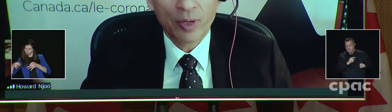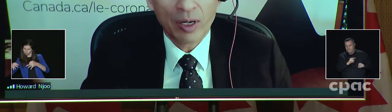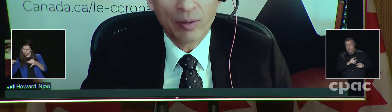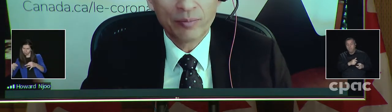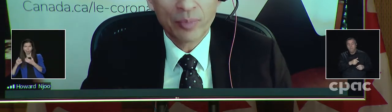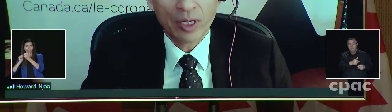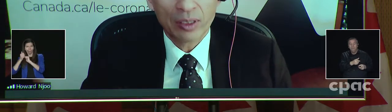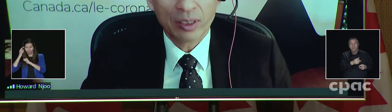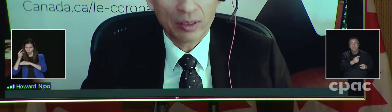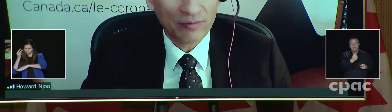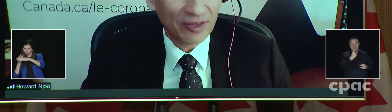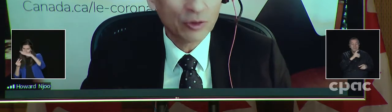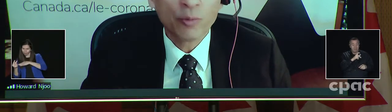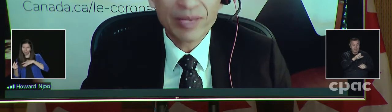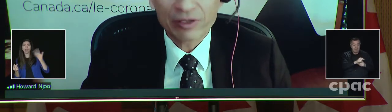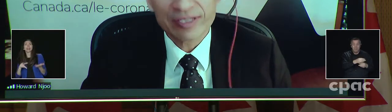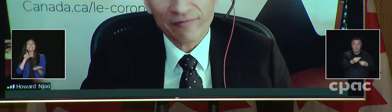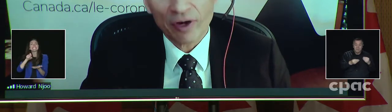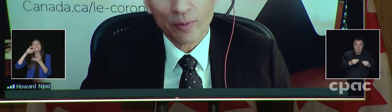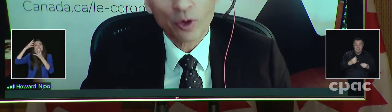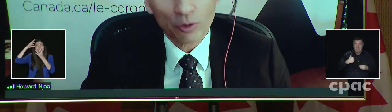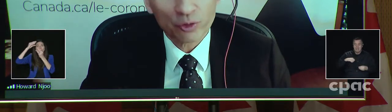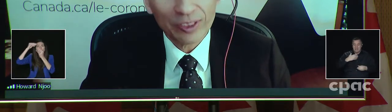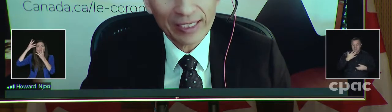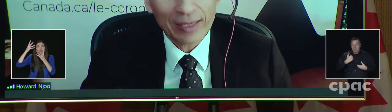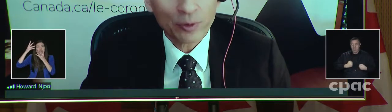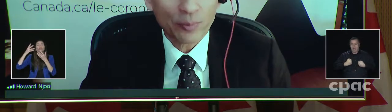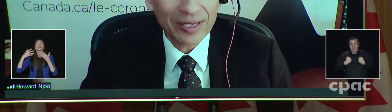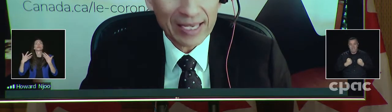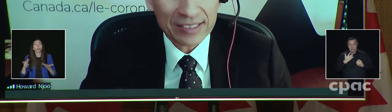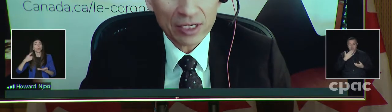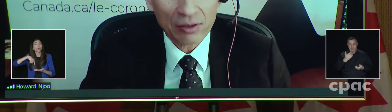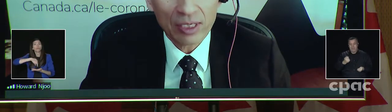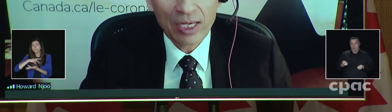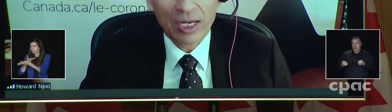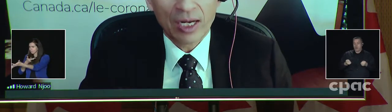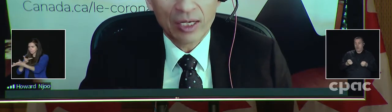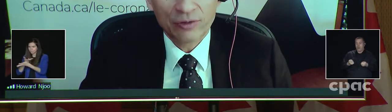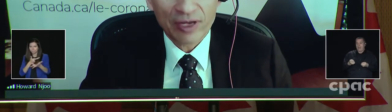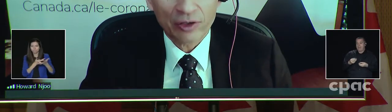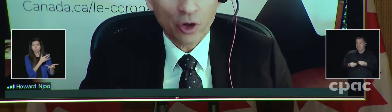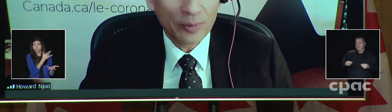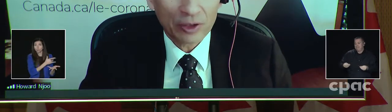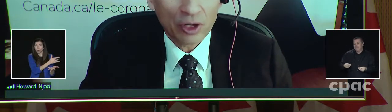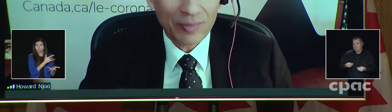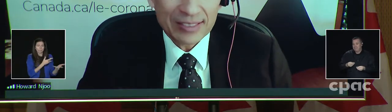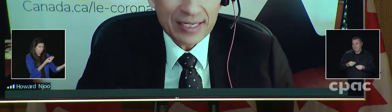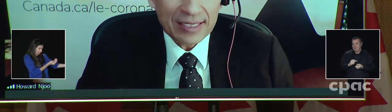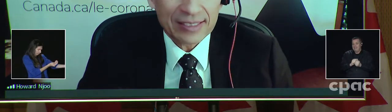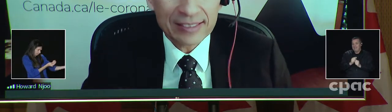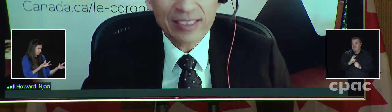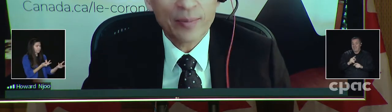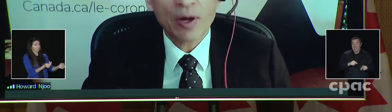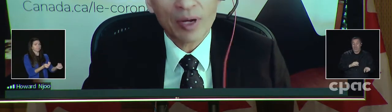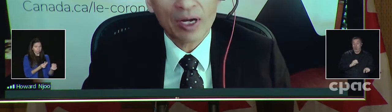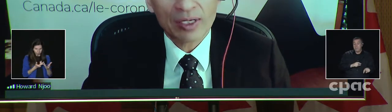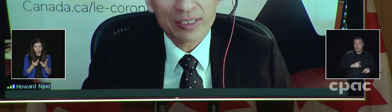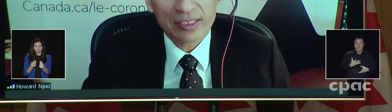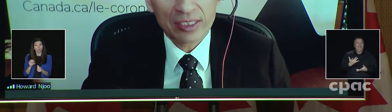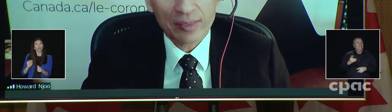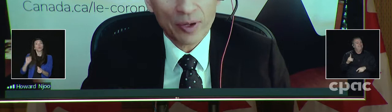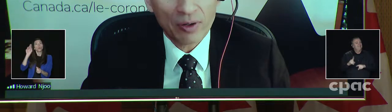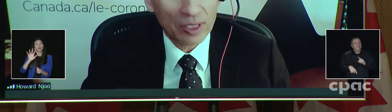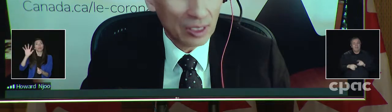pour faire nos meilleurs efforts pour contrôler la propagation du variant Omicron, mais ça dépend.